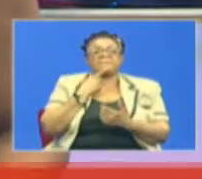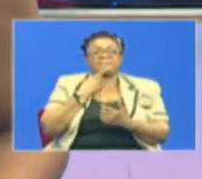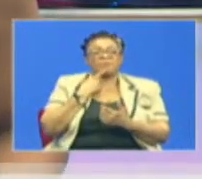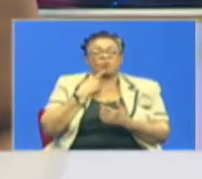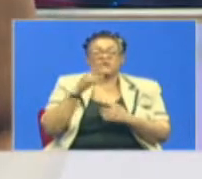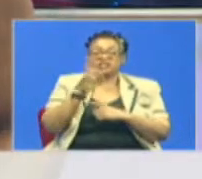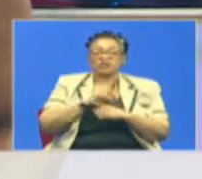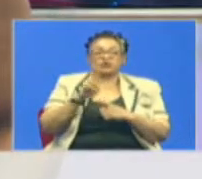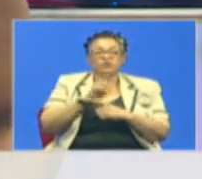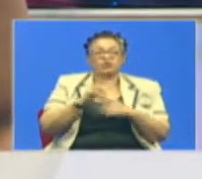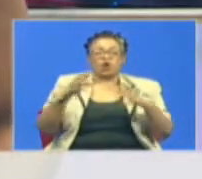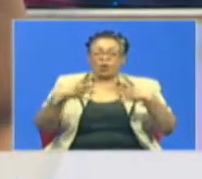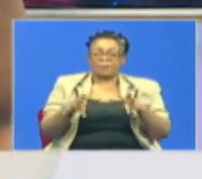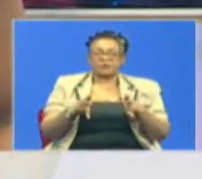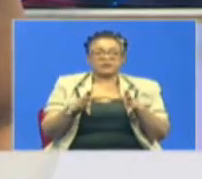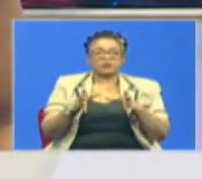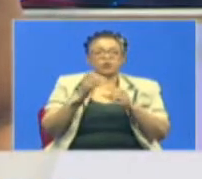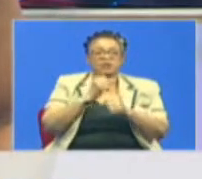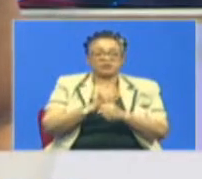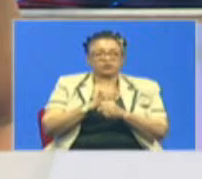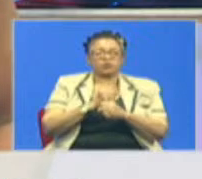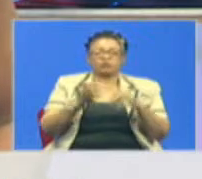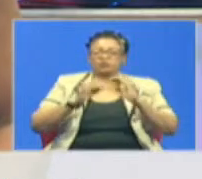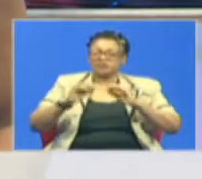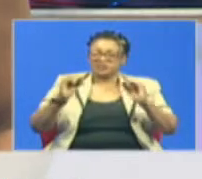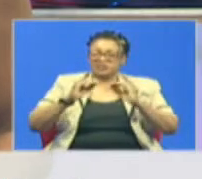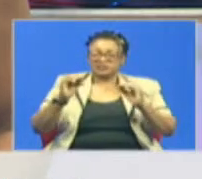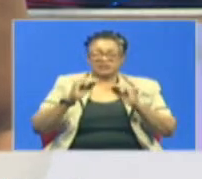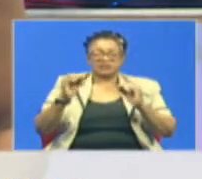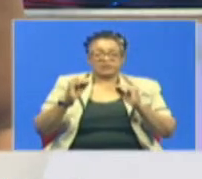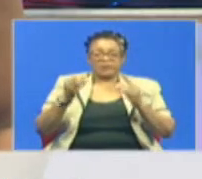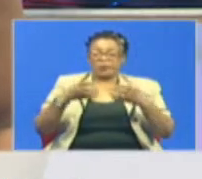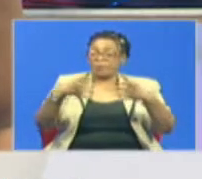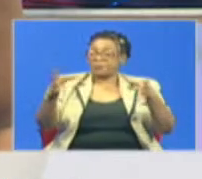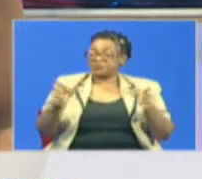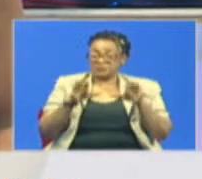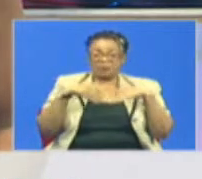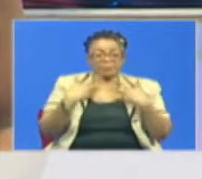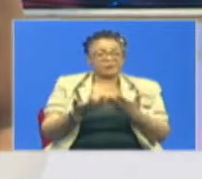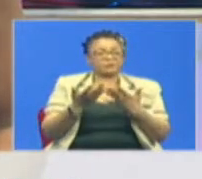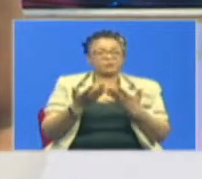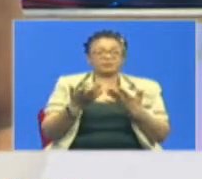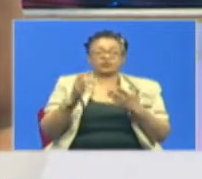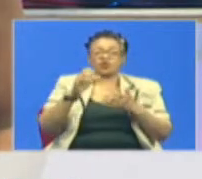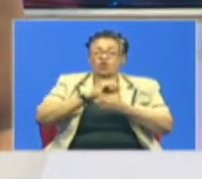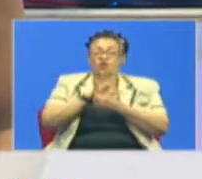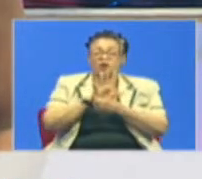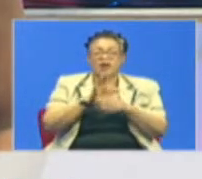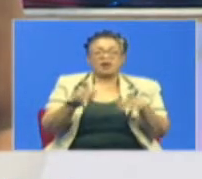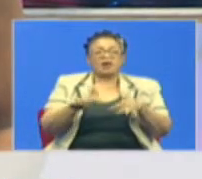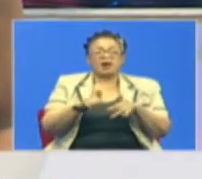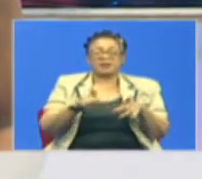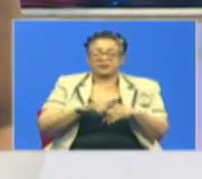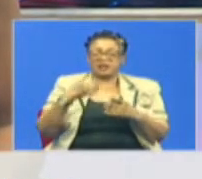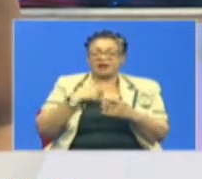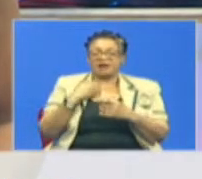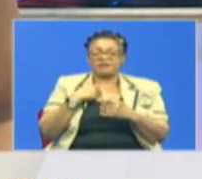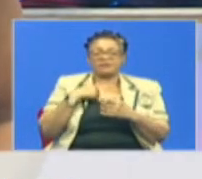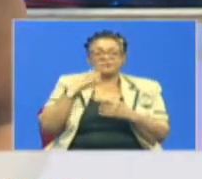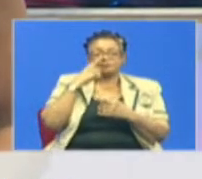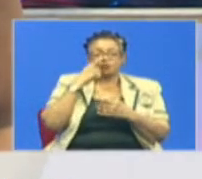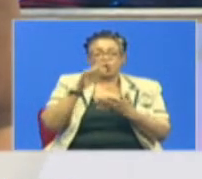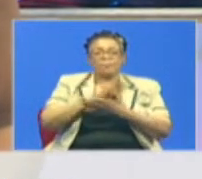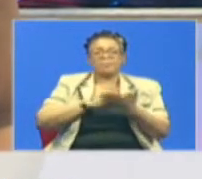kijamii katika shughuli ya kuhamasisha raia kuhusu janga la corona, huku ikianzisha huduma za matibabu nyumbani kwa wagonjwa wa